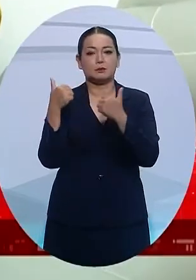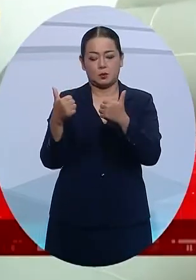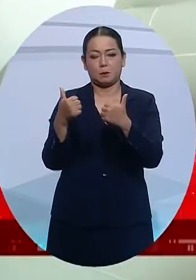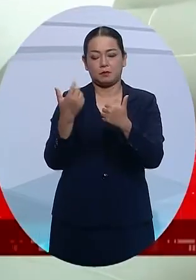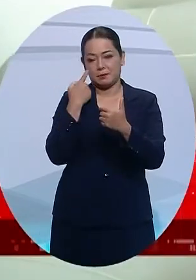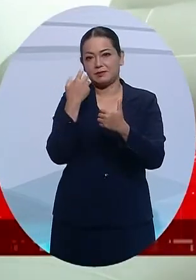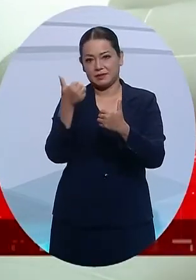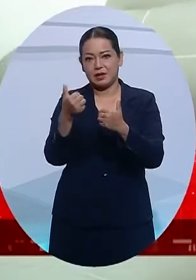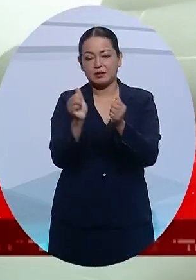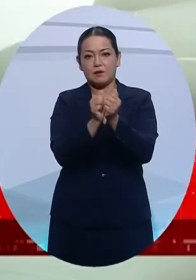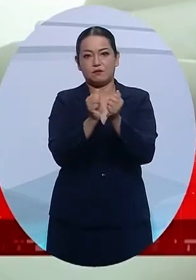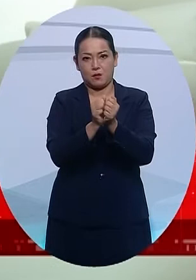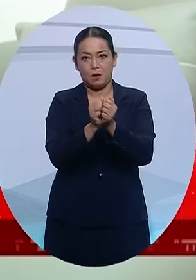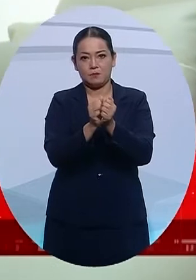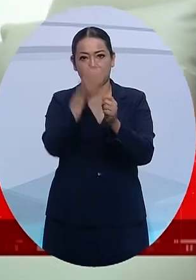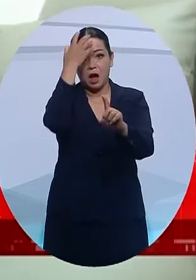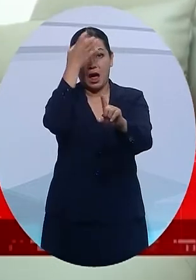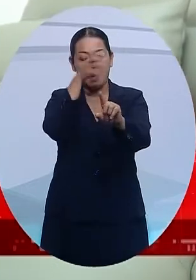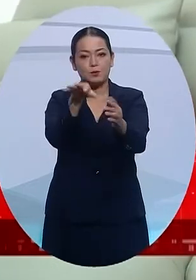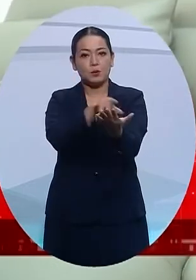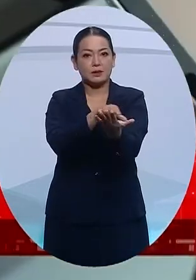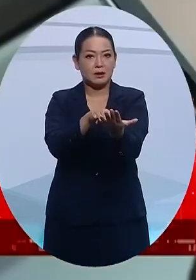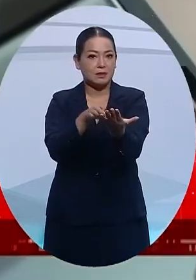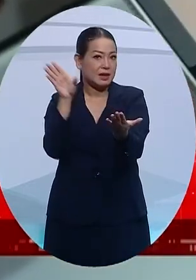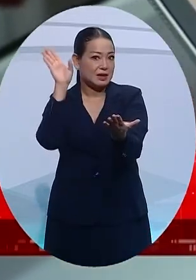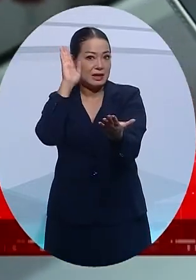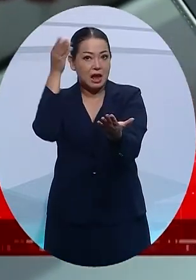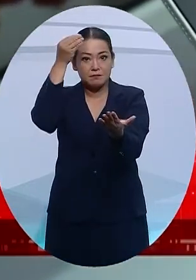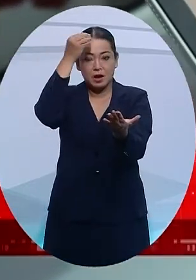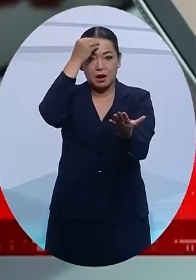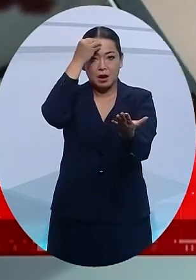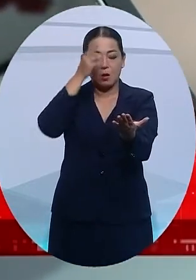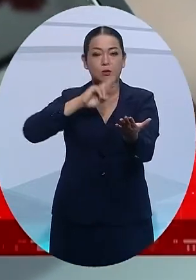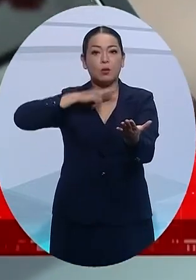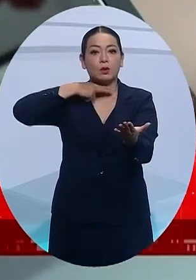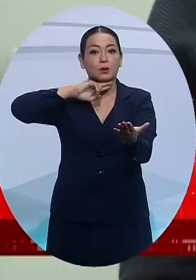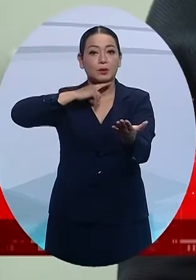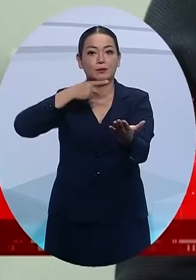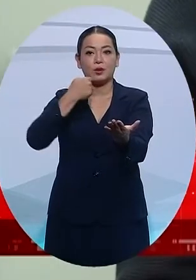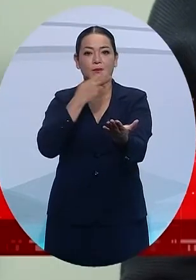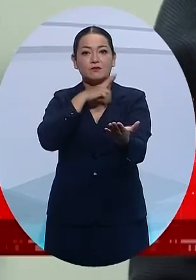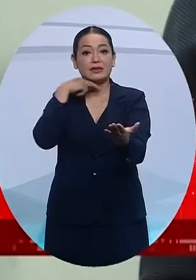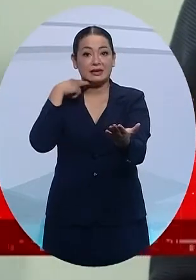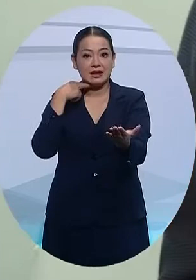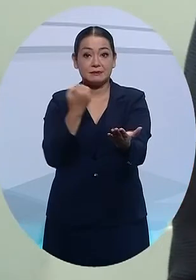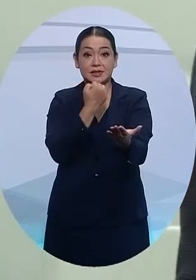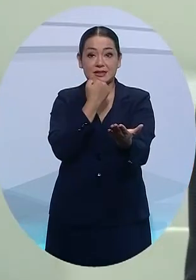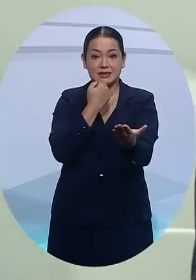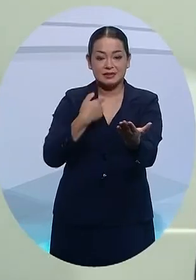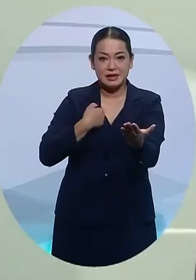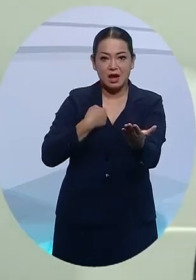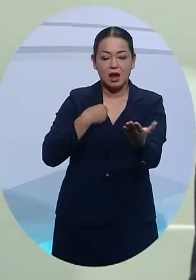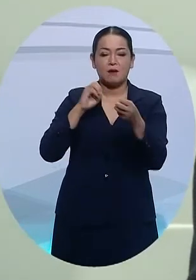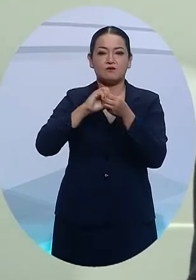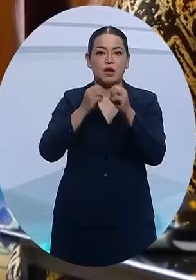friedland còn áp dụng Trí Tuệ Nhân Tạo ai và phát hiện giọng nói giúp học viên luyện phát âm luyện nói tìm ra lỗi sai hướng dẫn cách nói